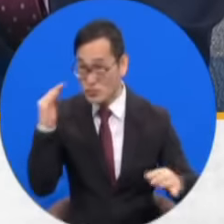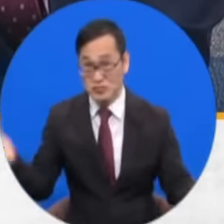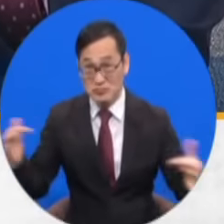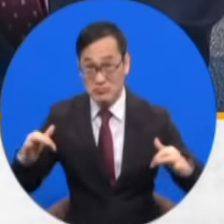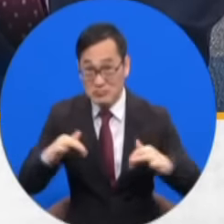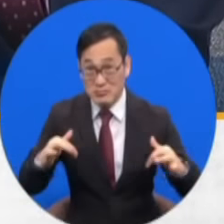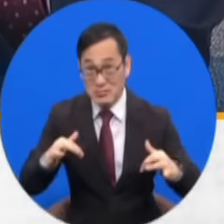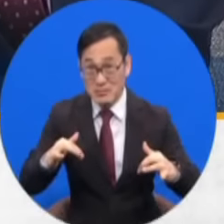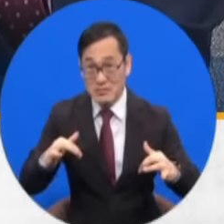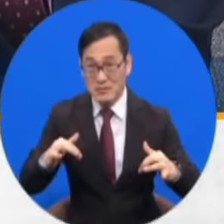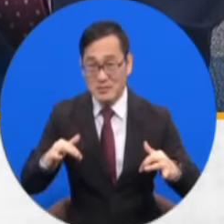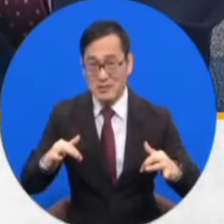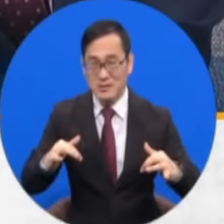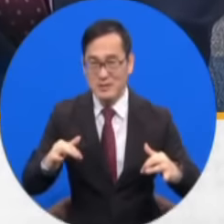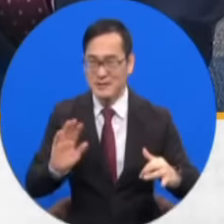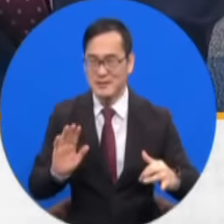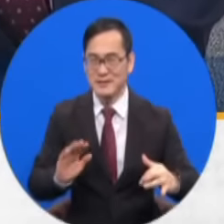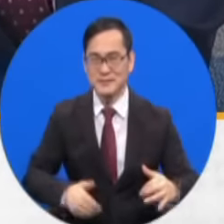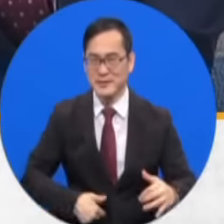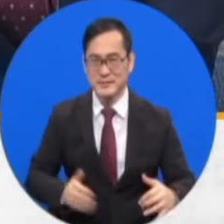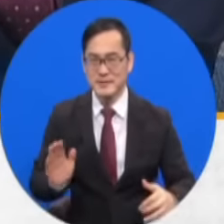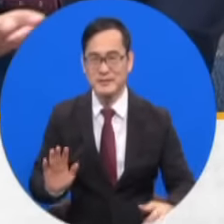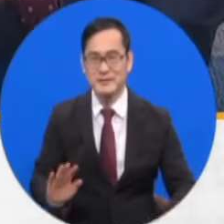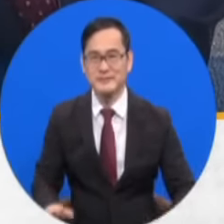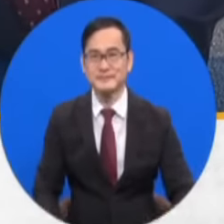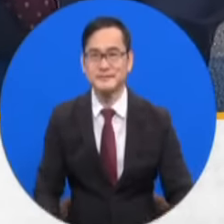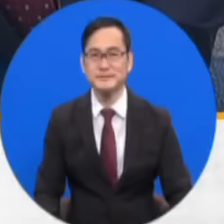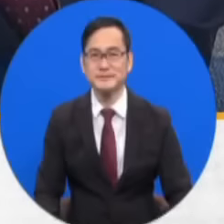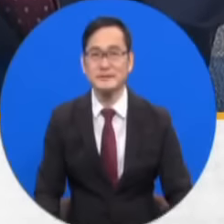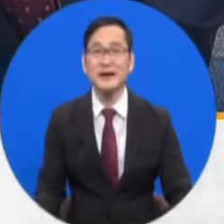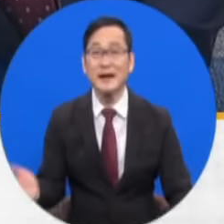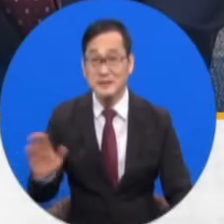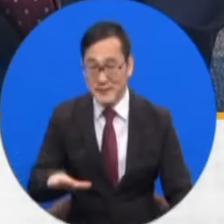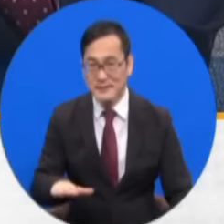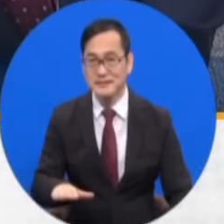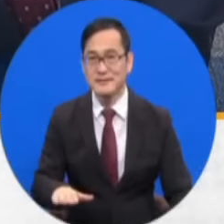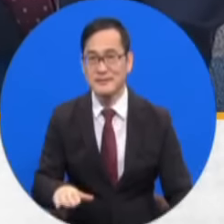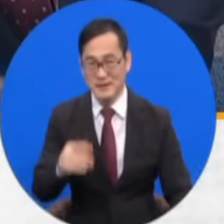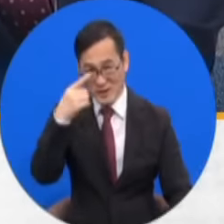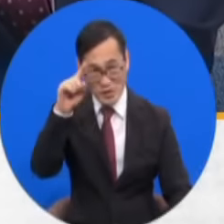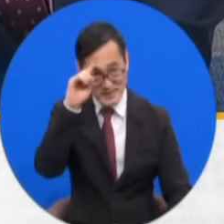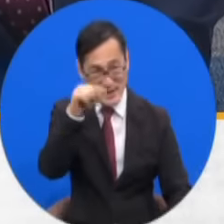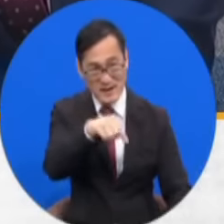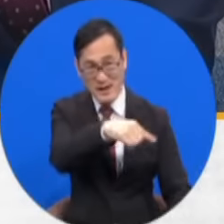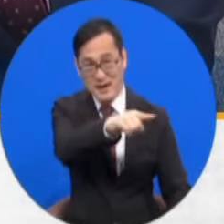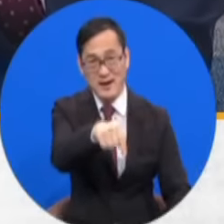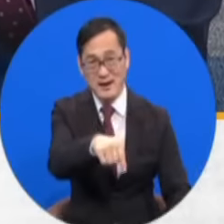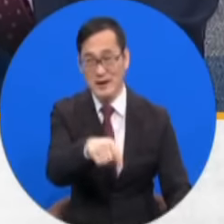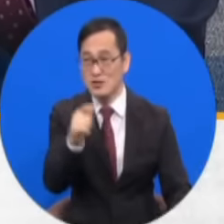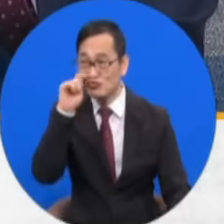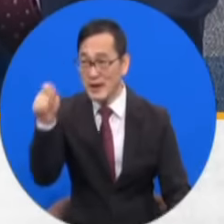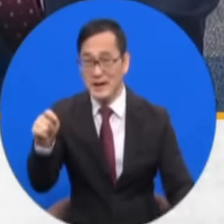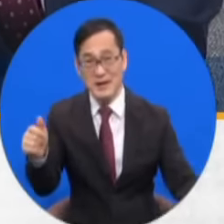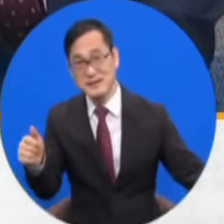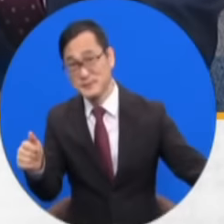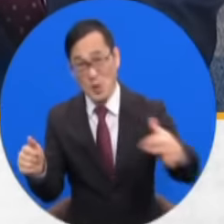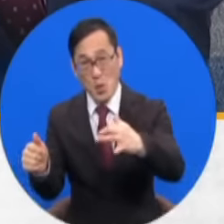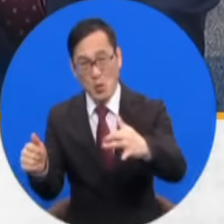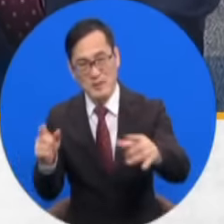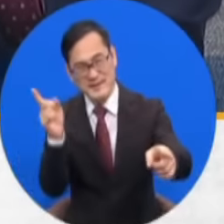없어요 다만 이제에 그 국제 사회의 여러 가지 분위기가 이제 러시아의 우크라 침공을 규탄하는 분위기기 때문